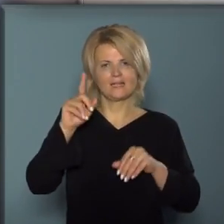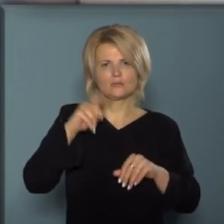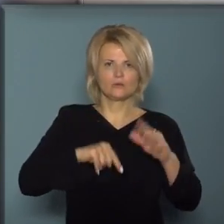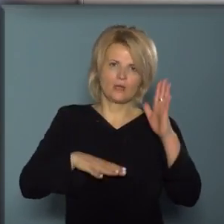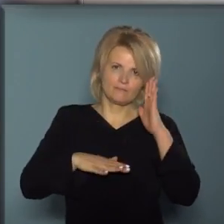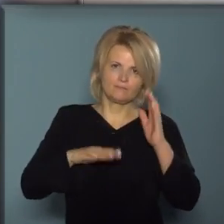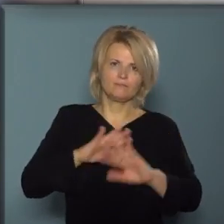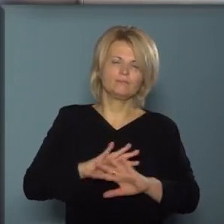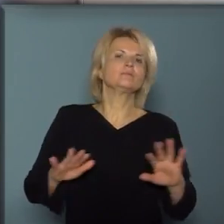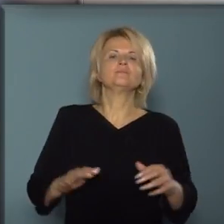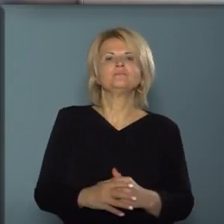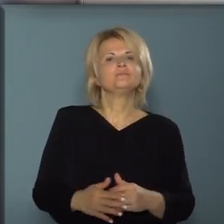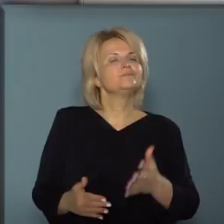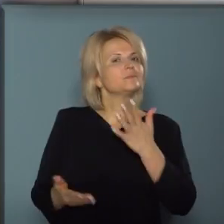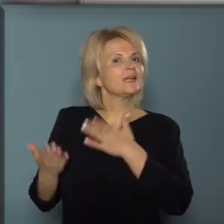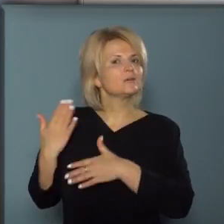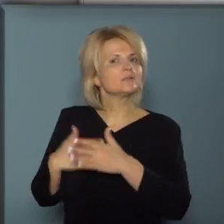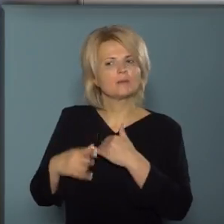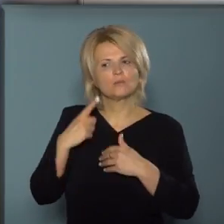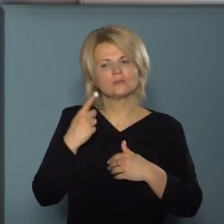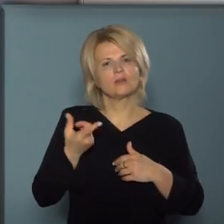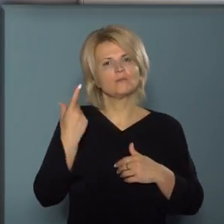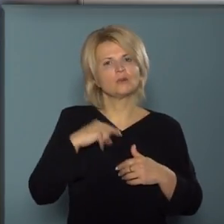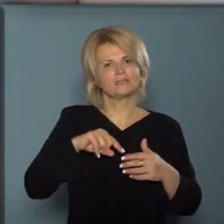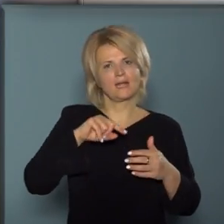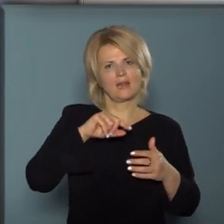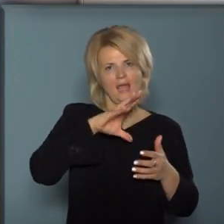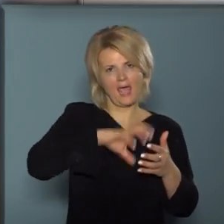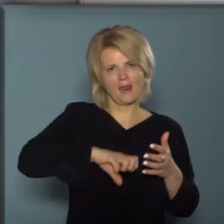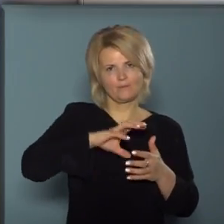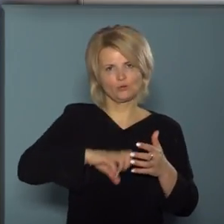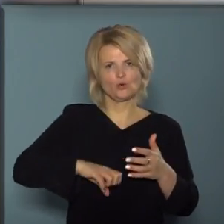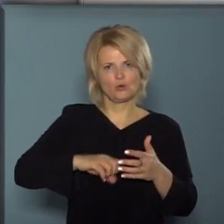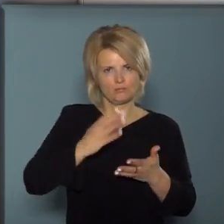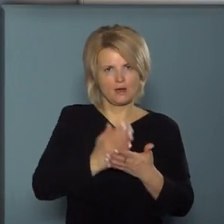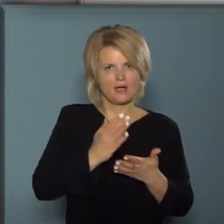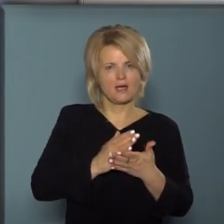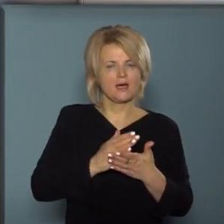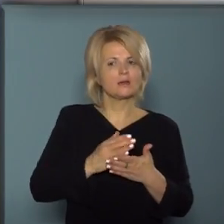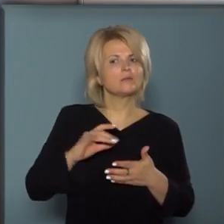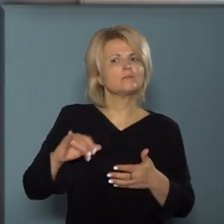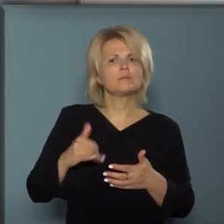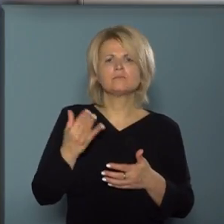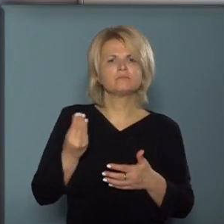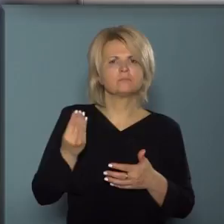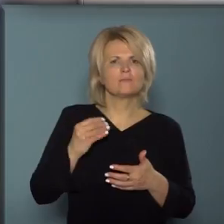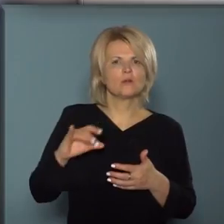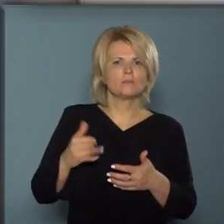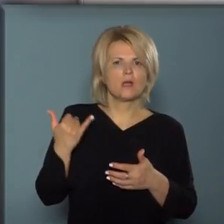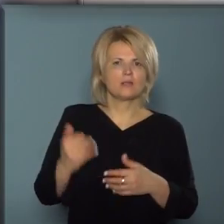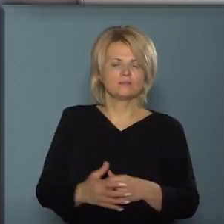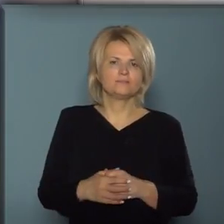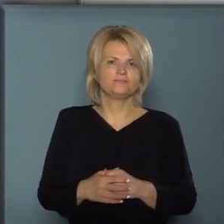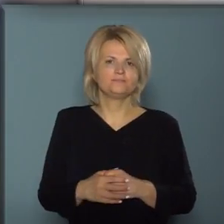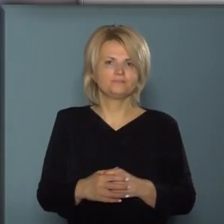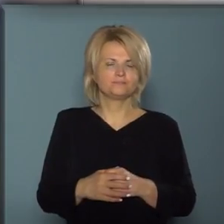9 hónapot töltöttem el körülbelül. Előzőekben mondtad, hogy voltál egy-két elvonón, ugye? Uh-huh. Azokkal mi volt a baj? Mi miatt nem volt elő?